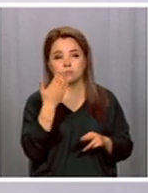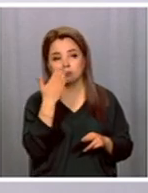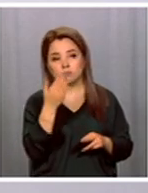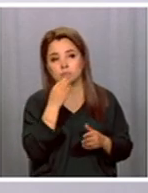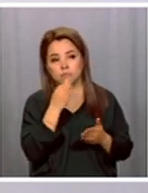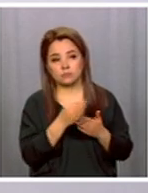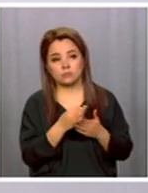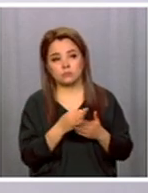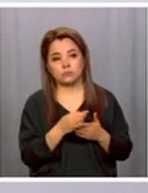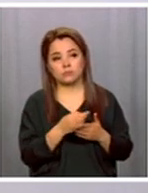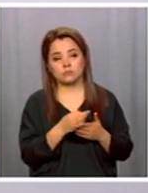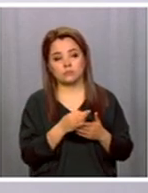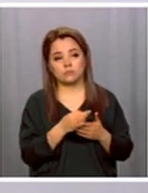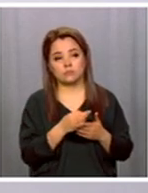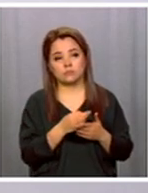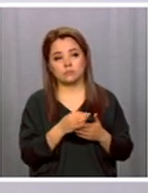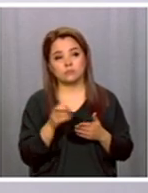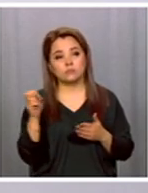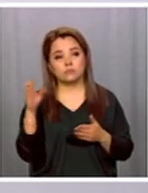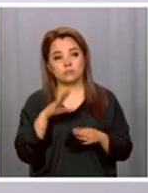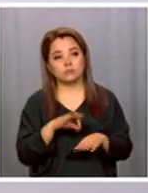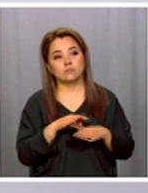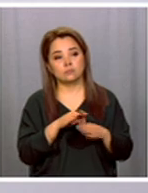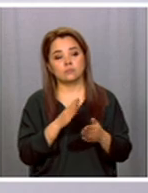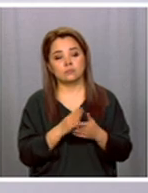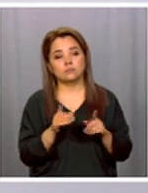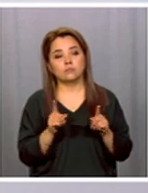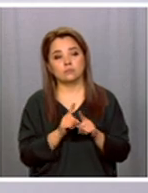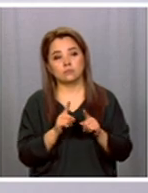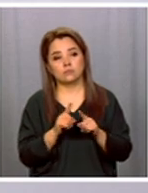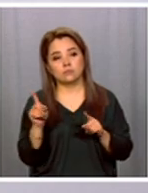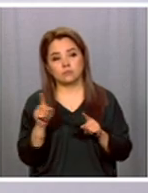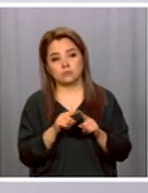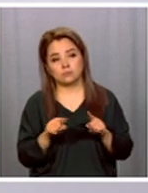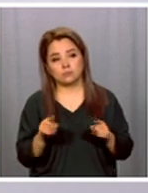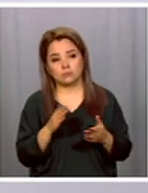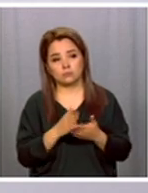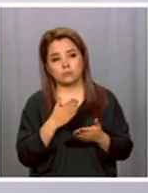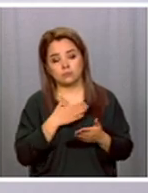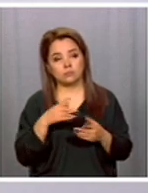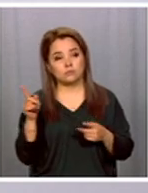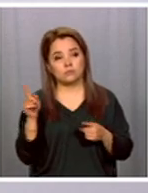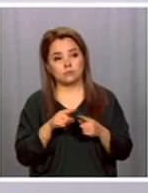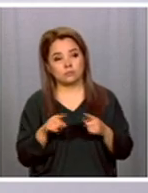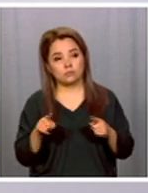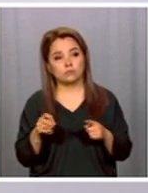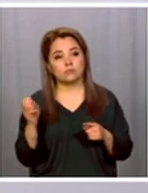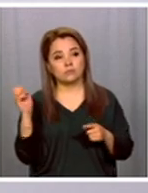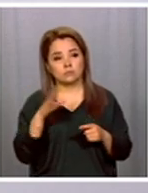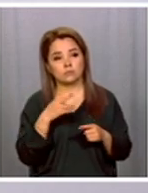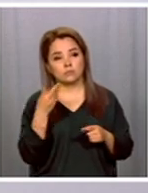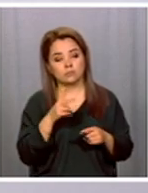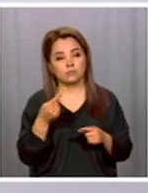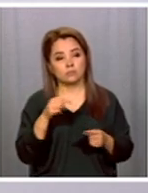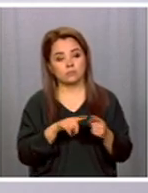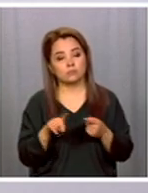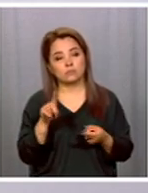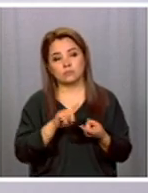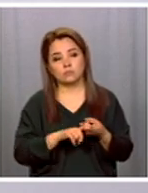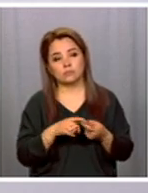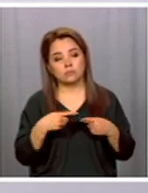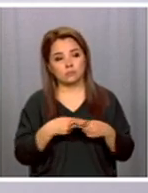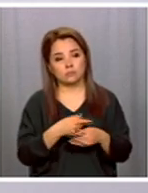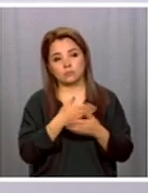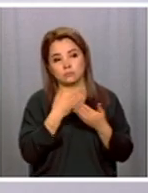айнаның төбесіне сәуле жіберем, ол да шағылысады. Байқасаңыздар, бізде шағылған екі сәуле бір-бірімен ешқашан қиылыспайды, олардың